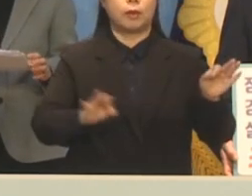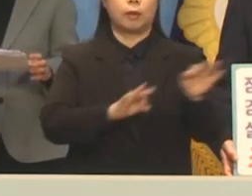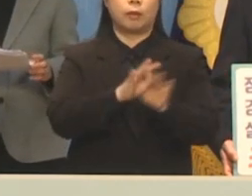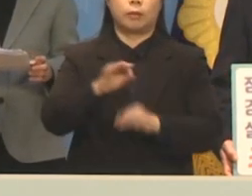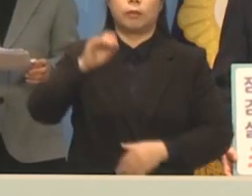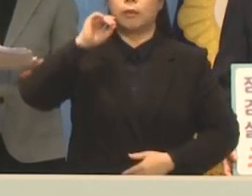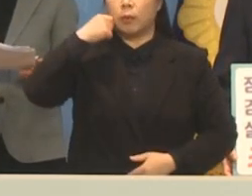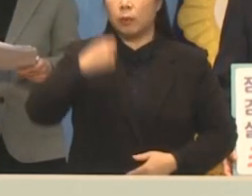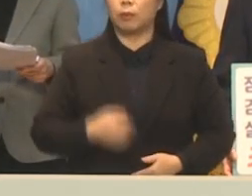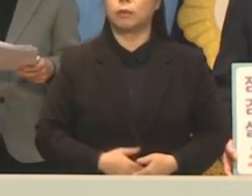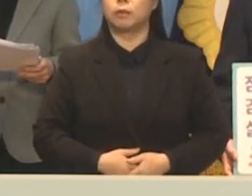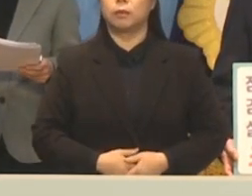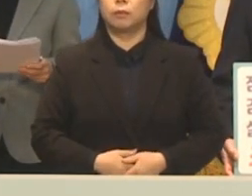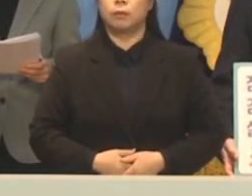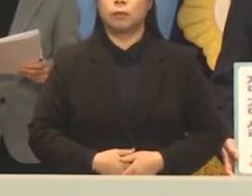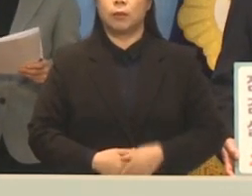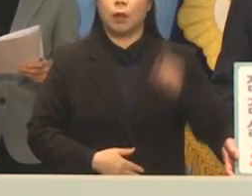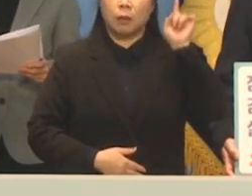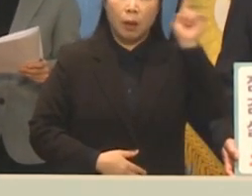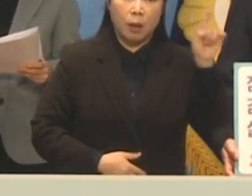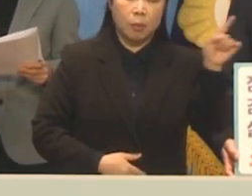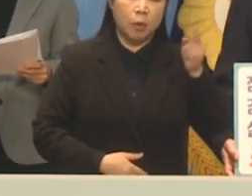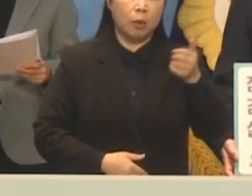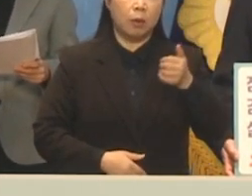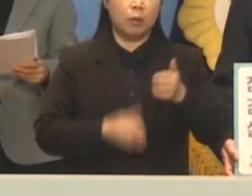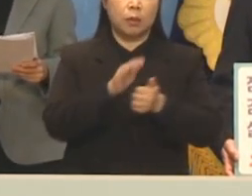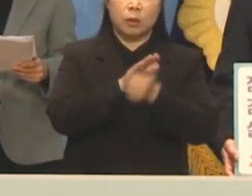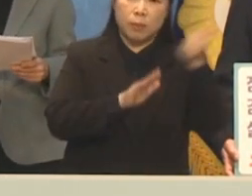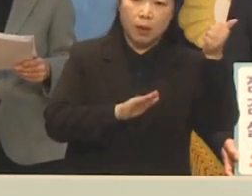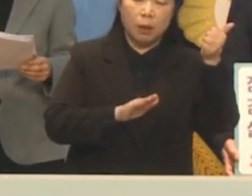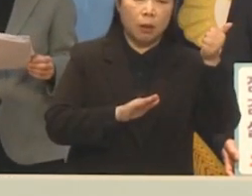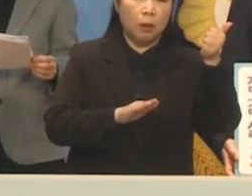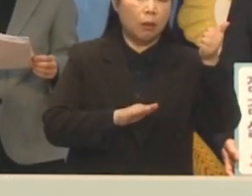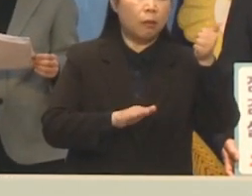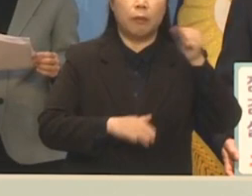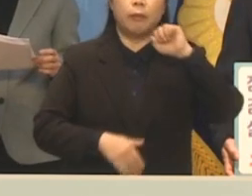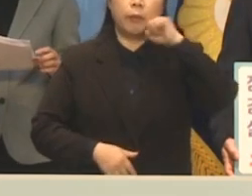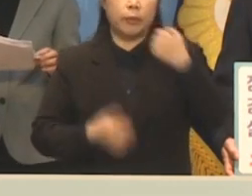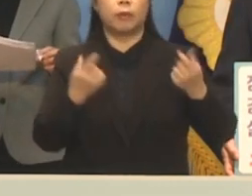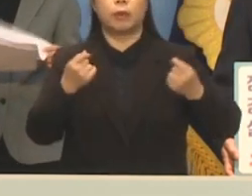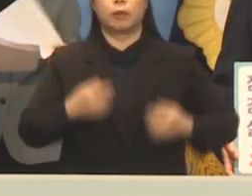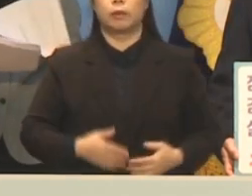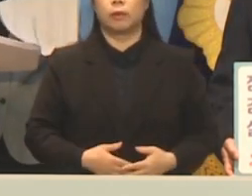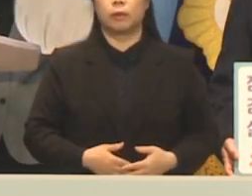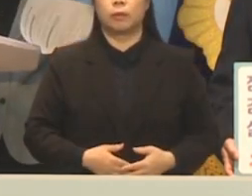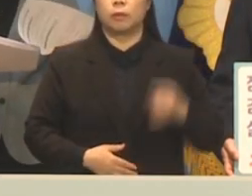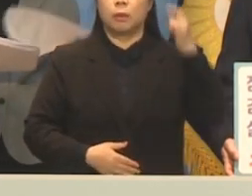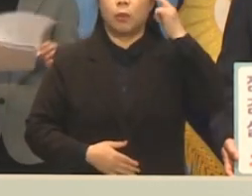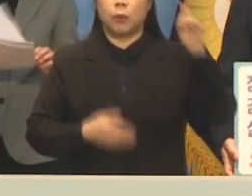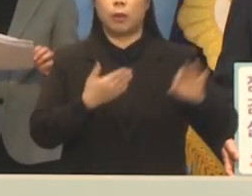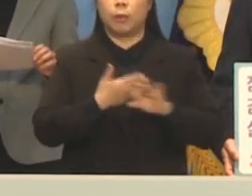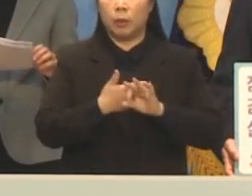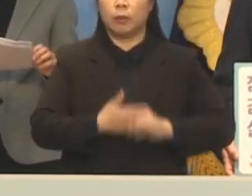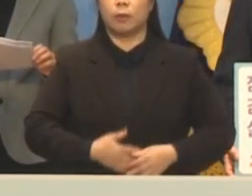어렵고 내일에 대한 희망 역시 그리 밝지 않다고 하겠습니다. 왜냐하면